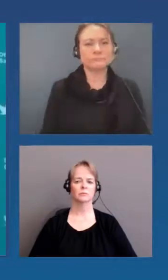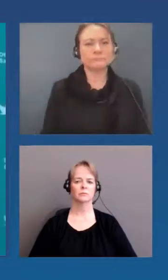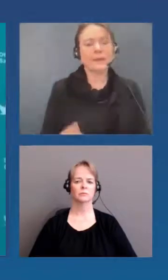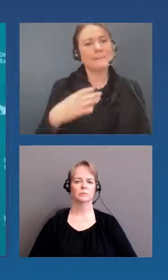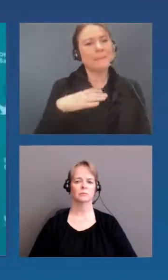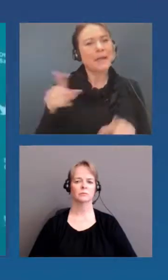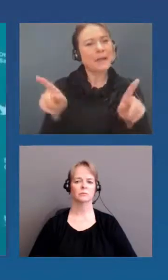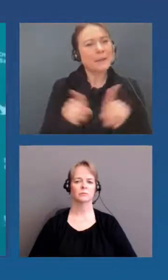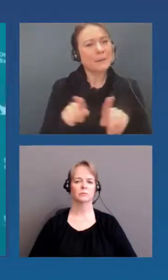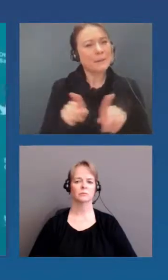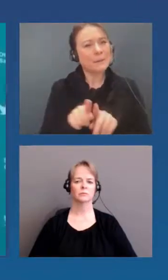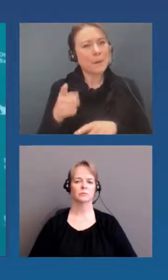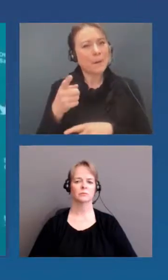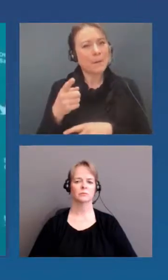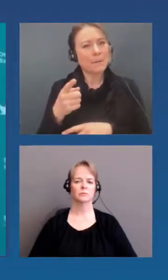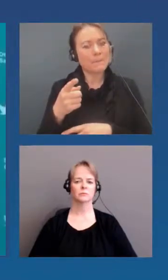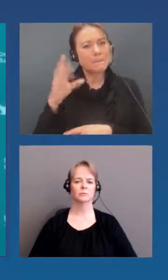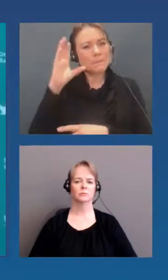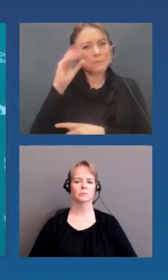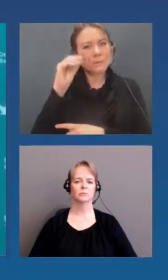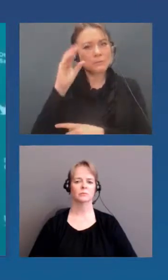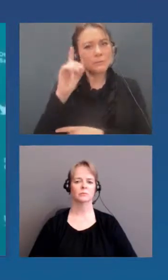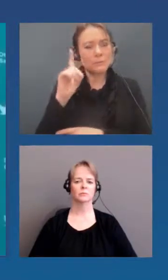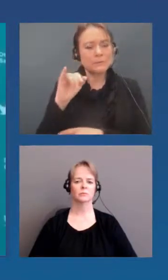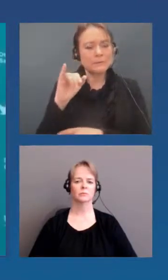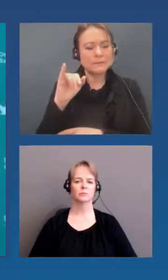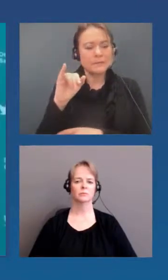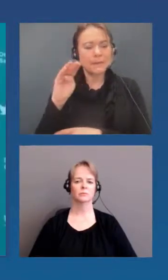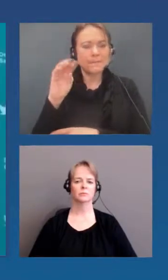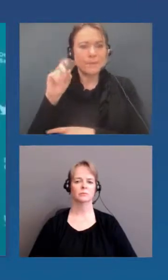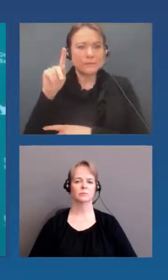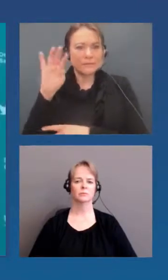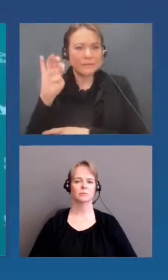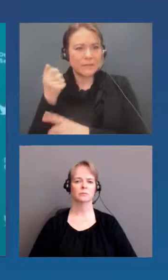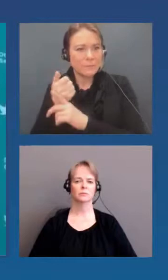comme M. Demonté a dit,